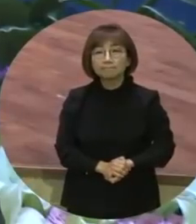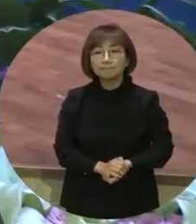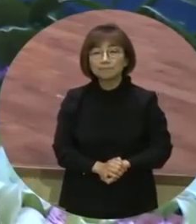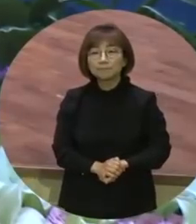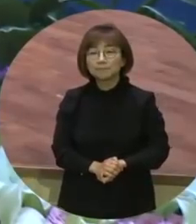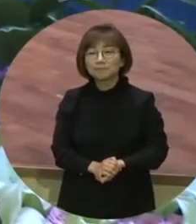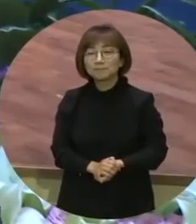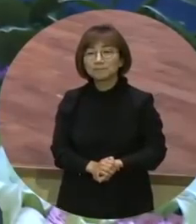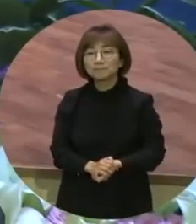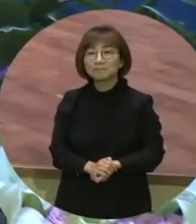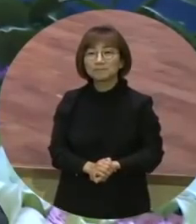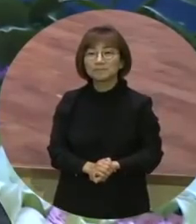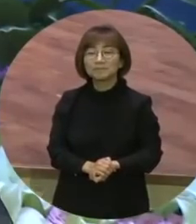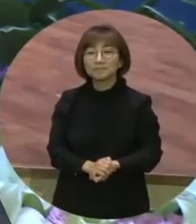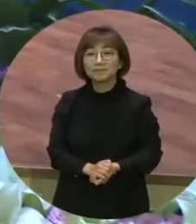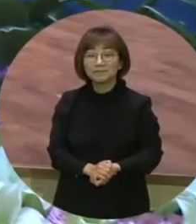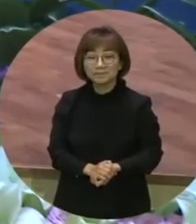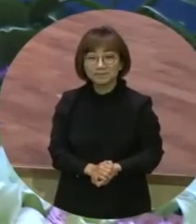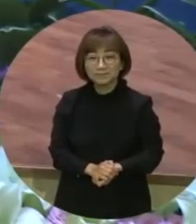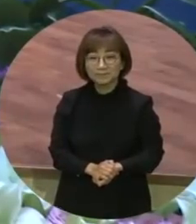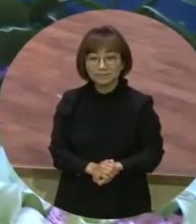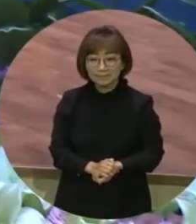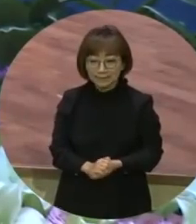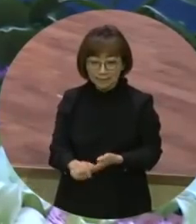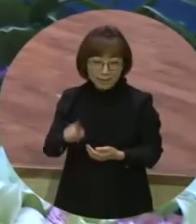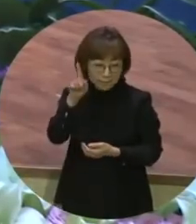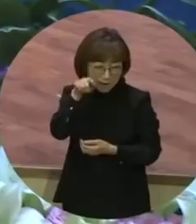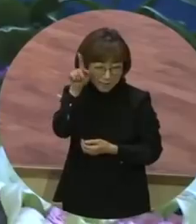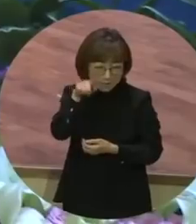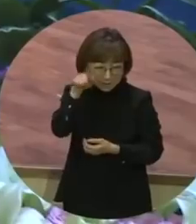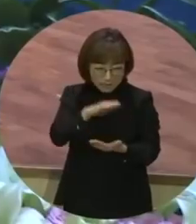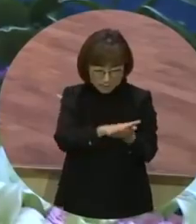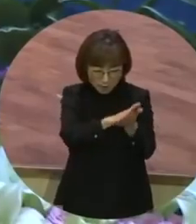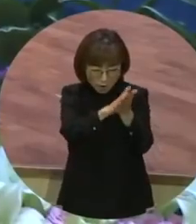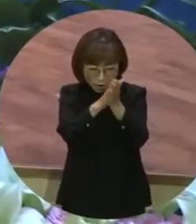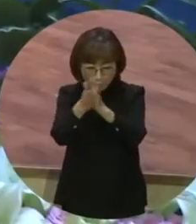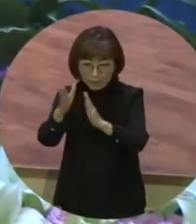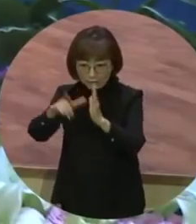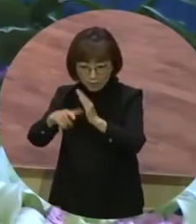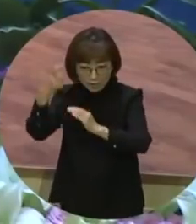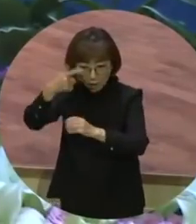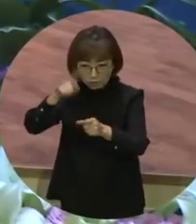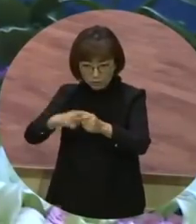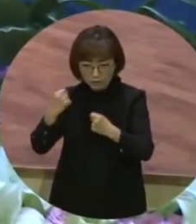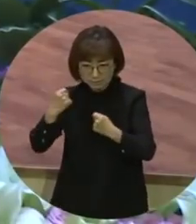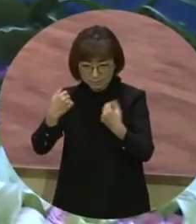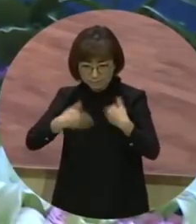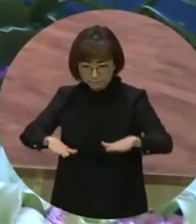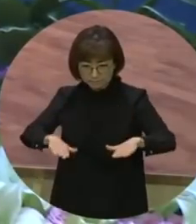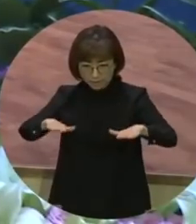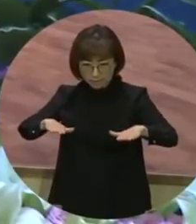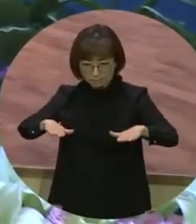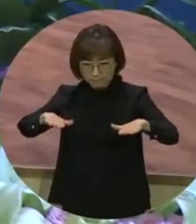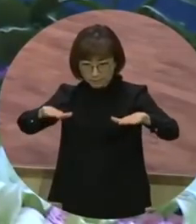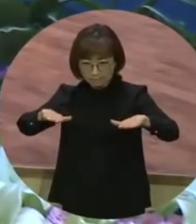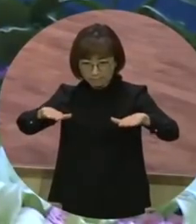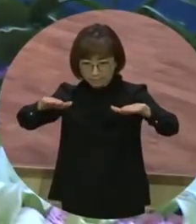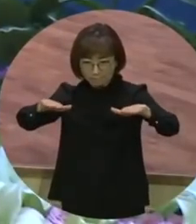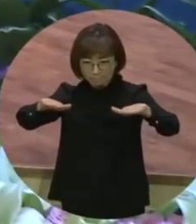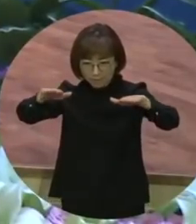이런 변화의 과정 속에서 영적 성장을 계속하게 되니까 하나님께 은혜가 되고 감사가